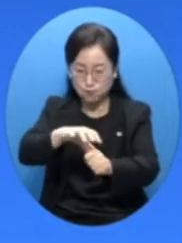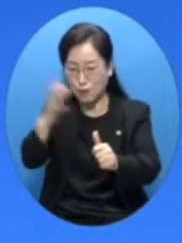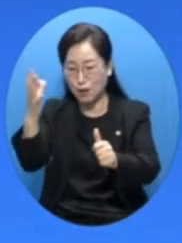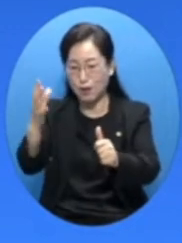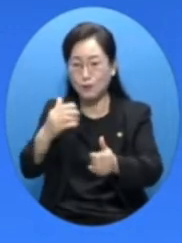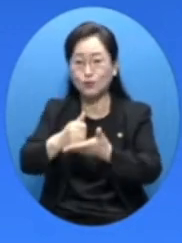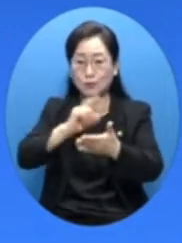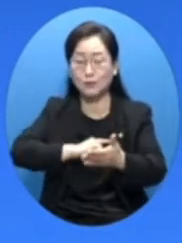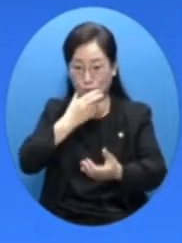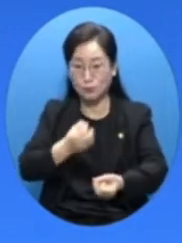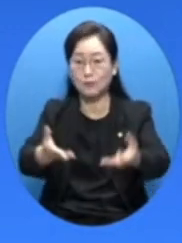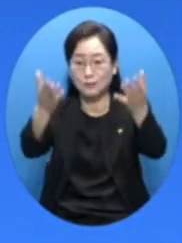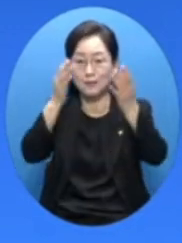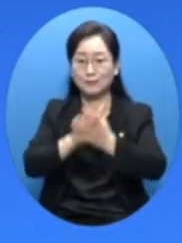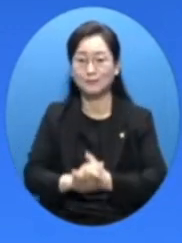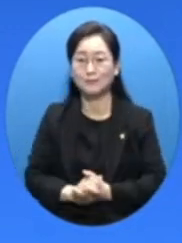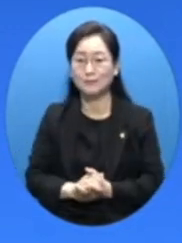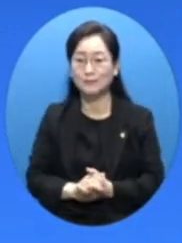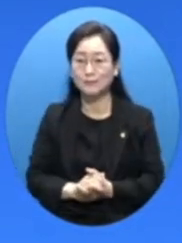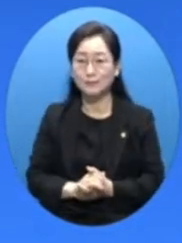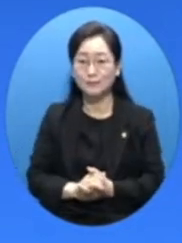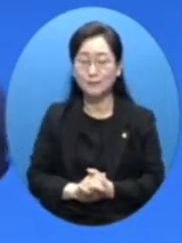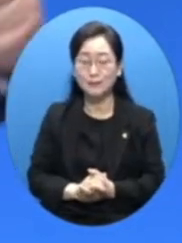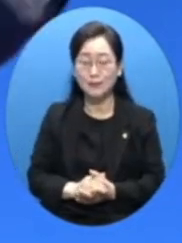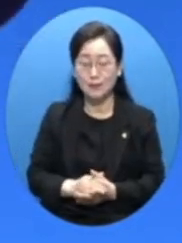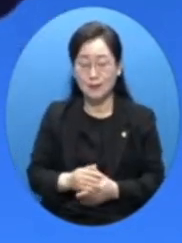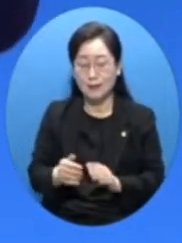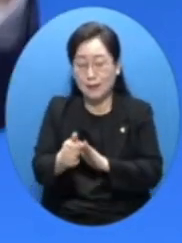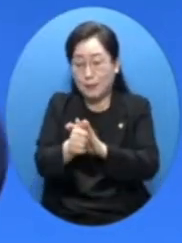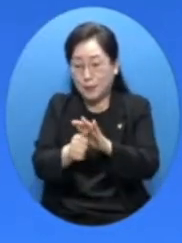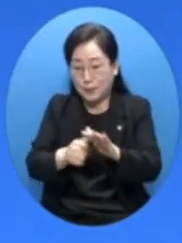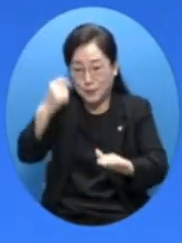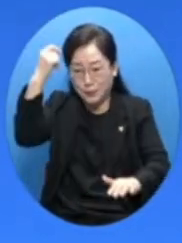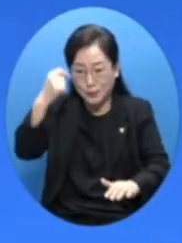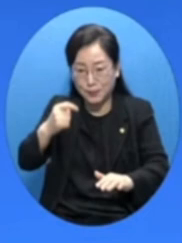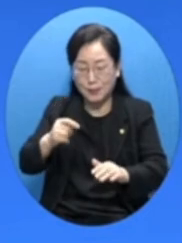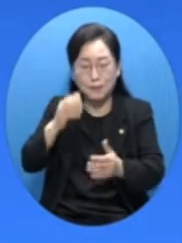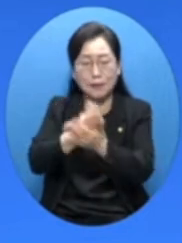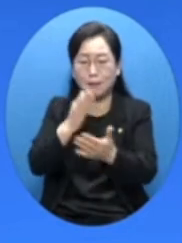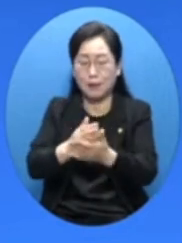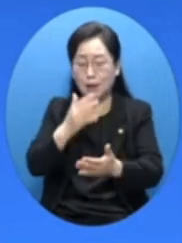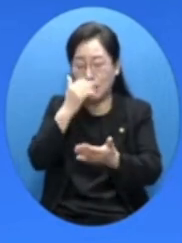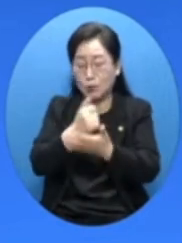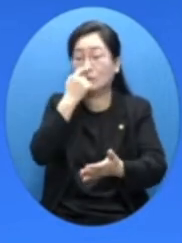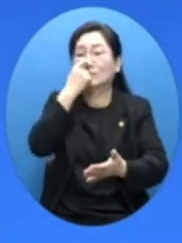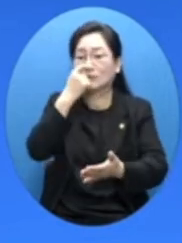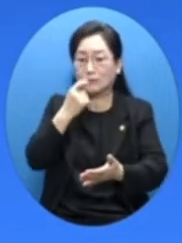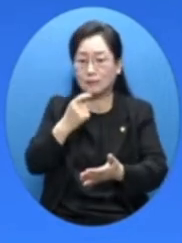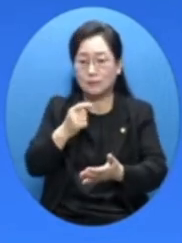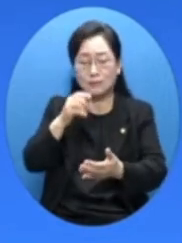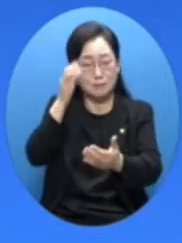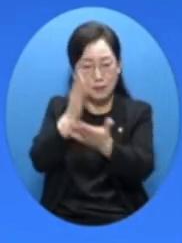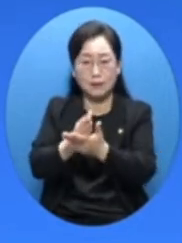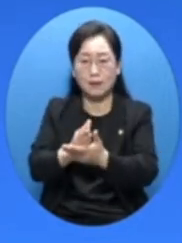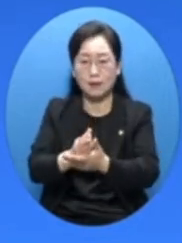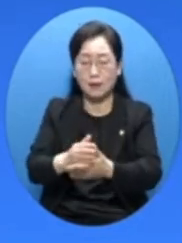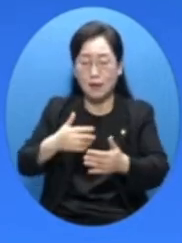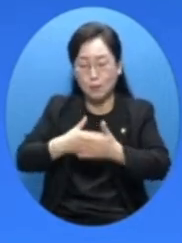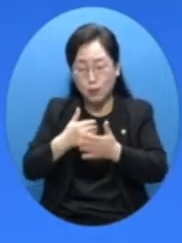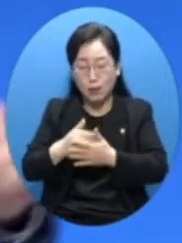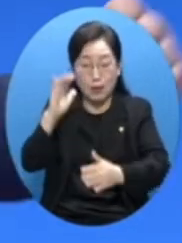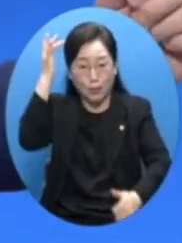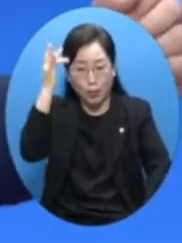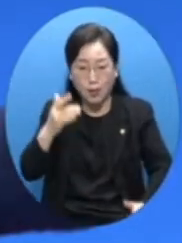이름으로 축원합니다. 열등감에서 벗어나시기 바랍니다. 죄책감에서 벗어나시기 바랍니다. 불안, 초조, 염려,